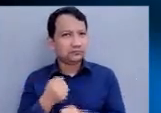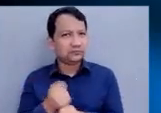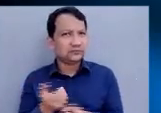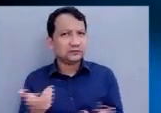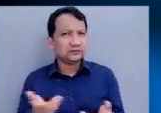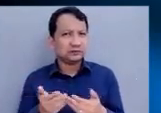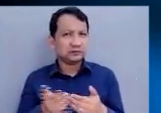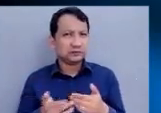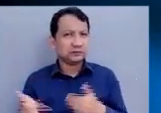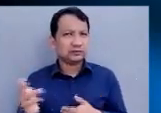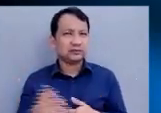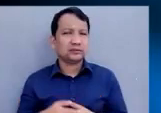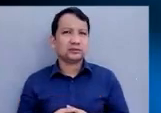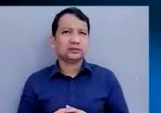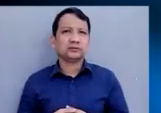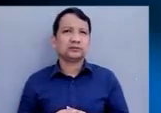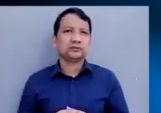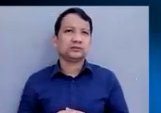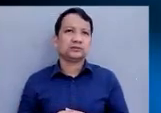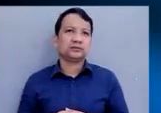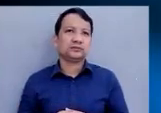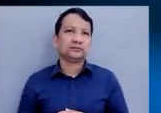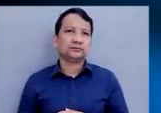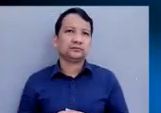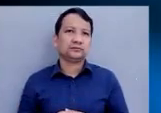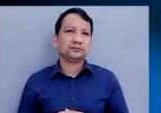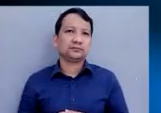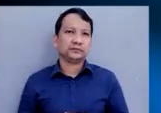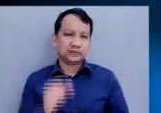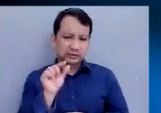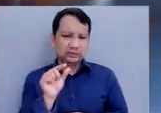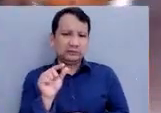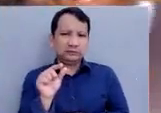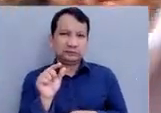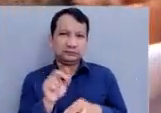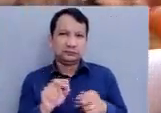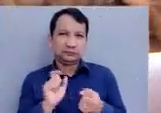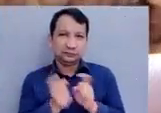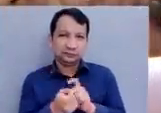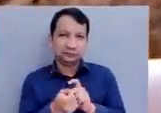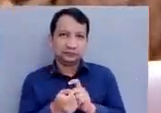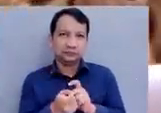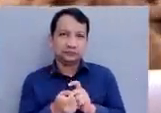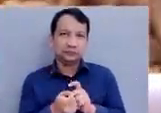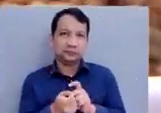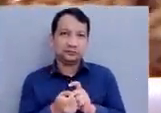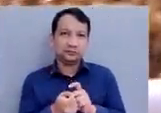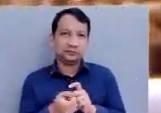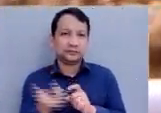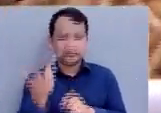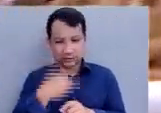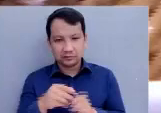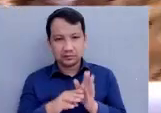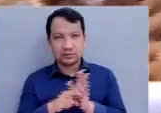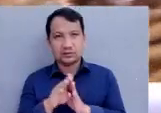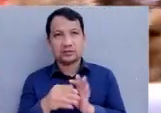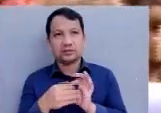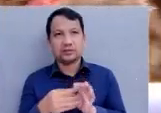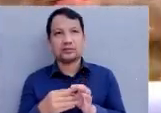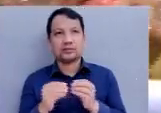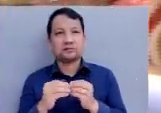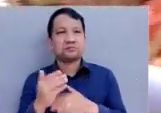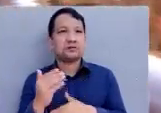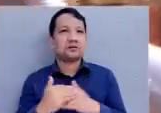overt um Actually Siguro yung sa pagbabago napakaliit pero ang ginagawa po namin mas ano pinapaganda pa po namin yung